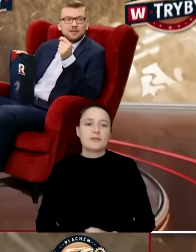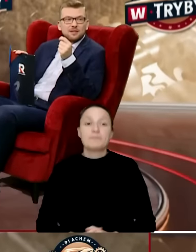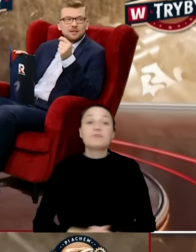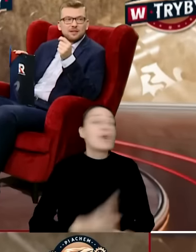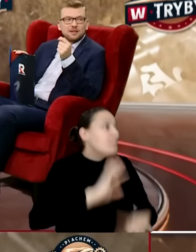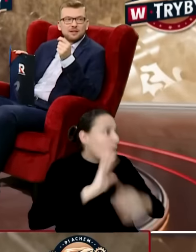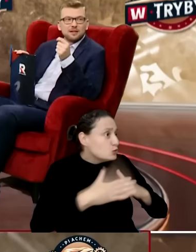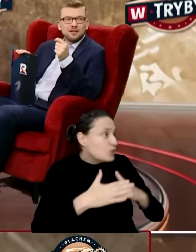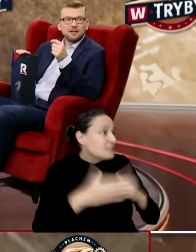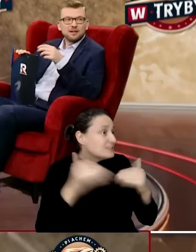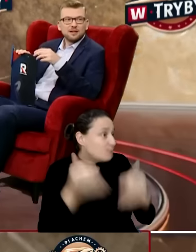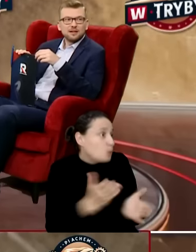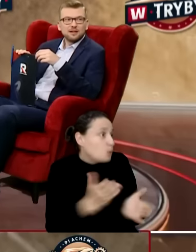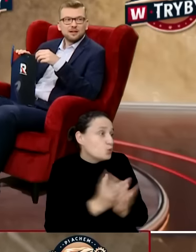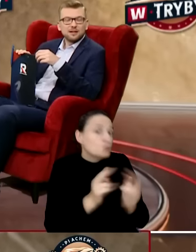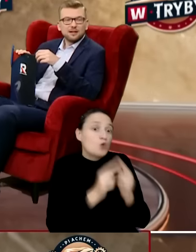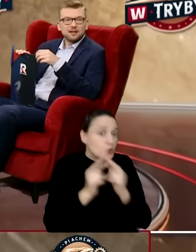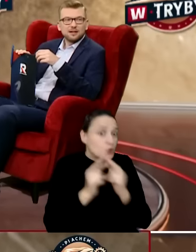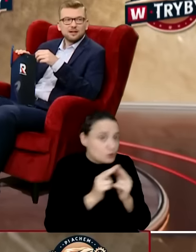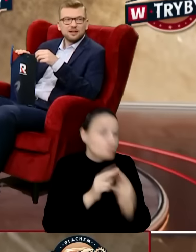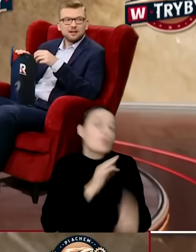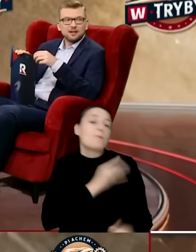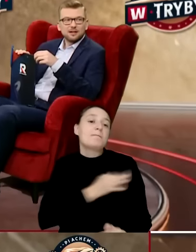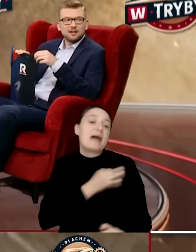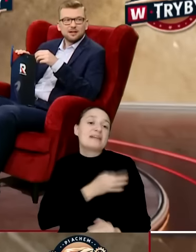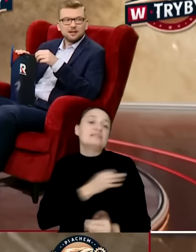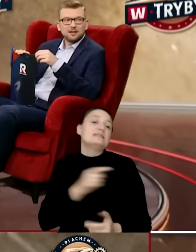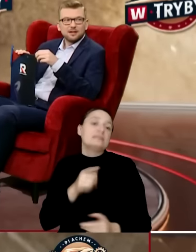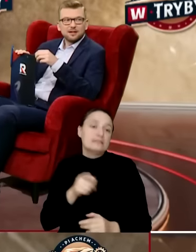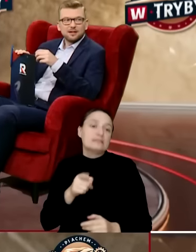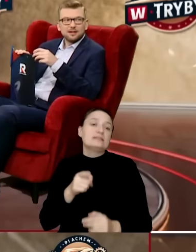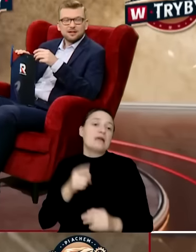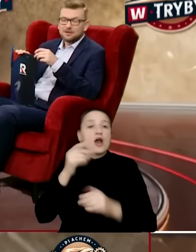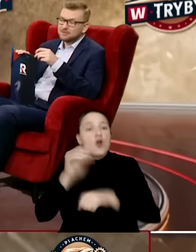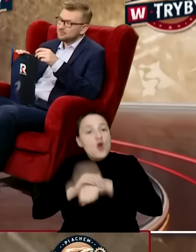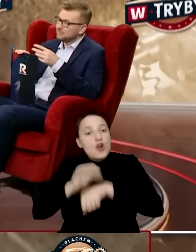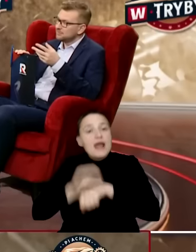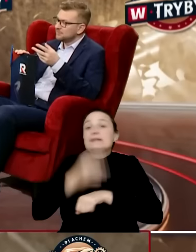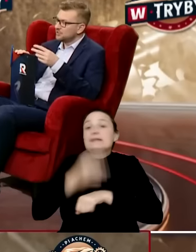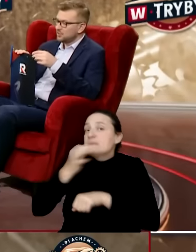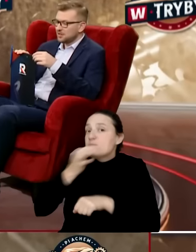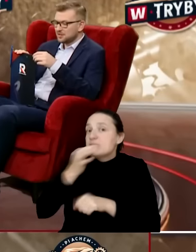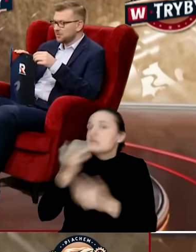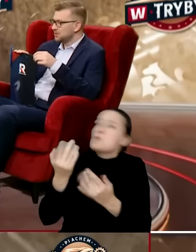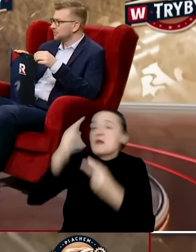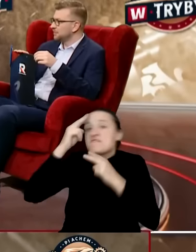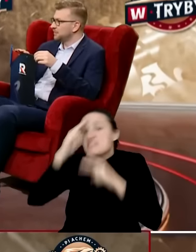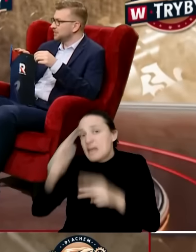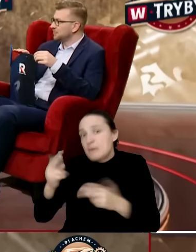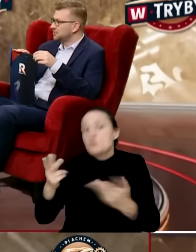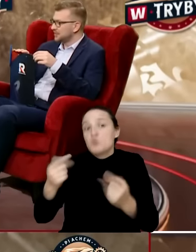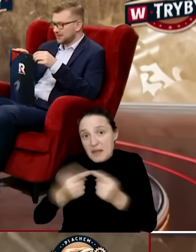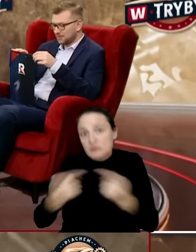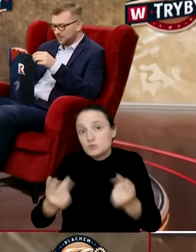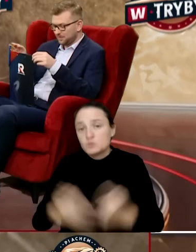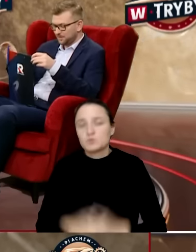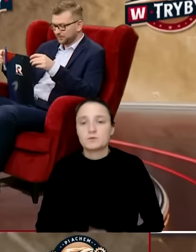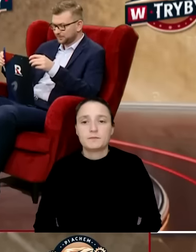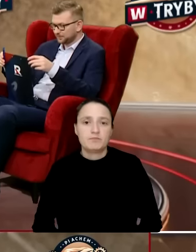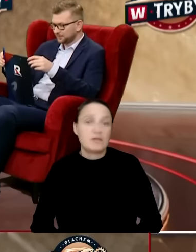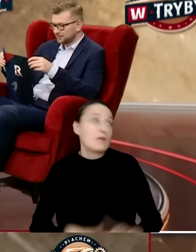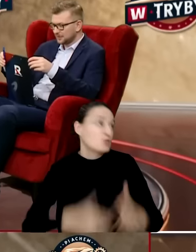się skonsultowało ze swoim partyjnym kolegą i nie zapytało, po ile on wynajmuje na przykład? O, może się nie zmieścił no, ale w limicie Legnicy,